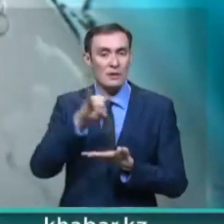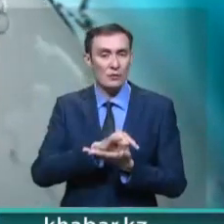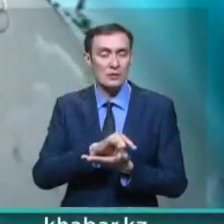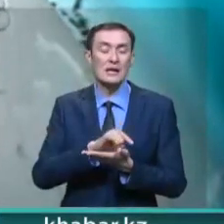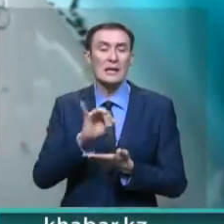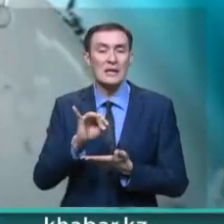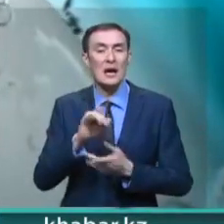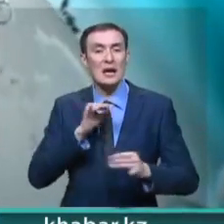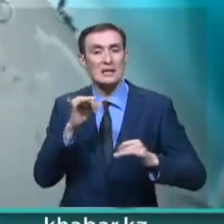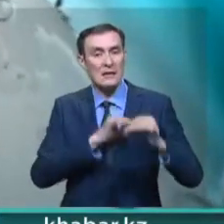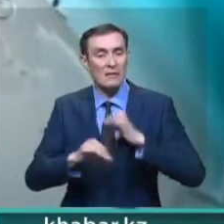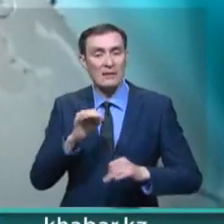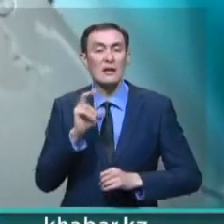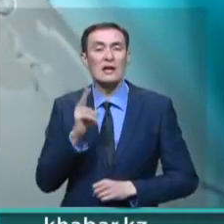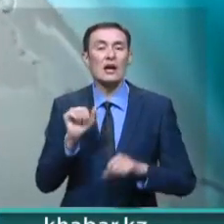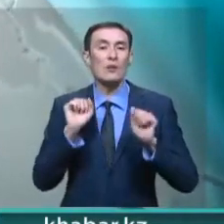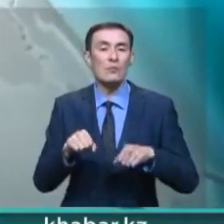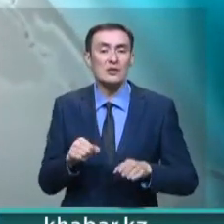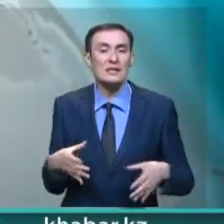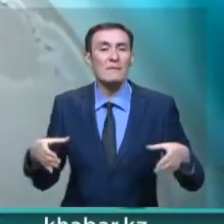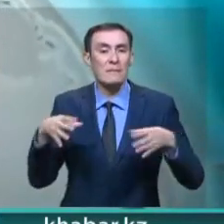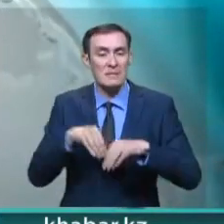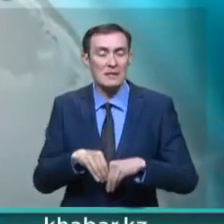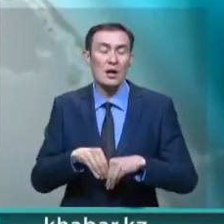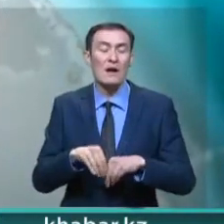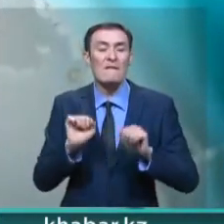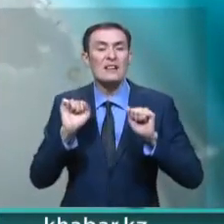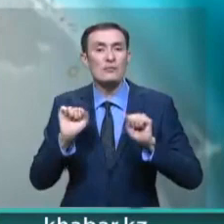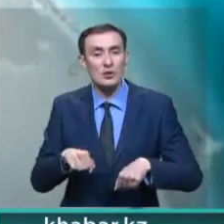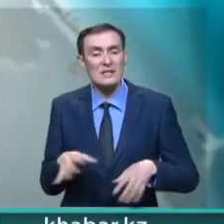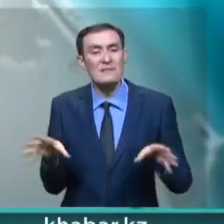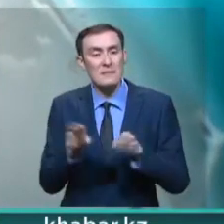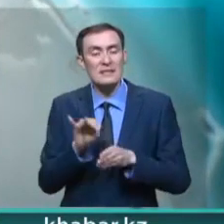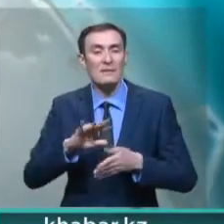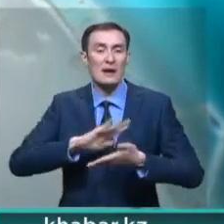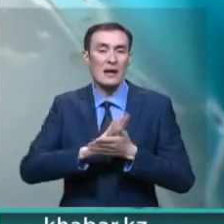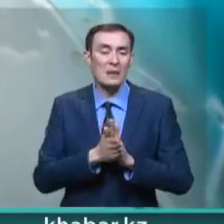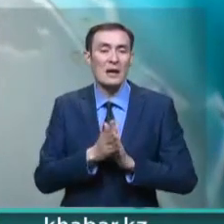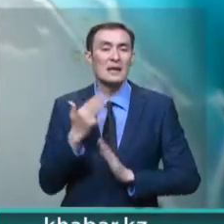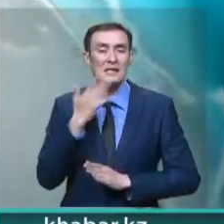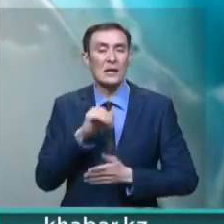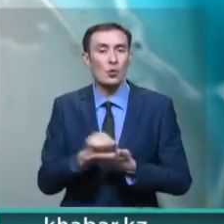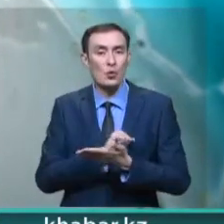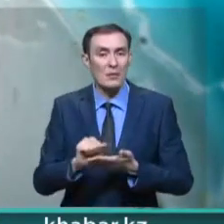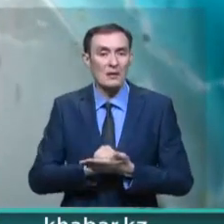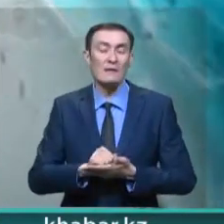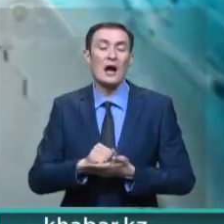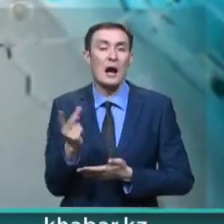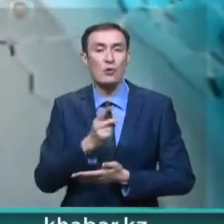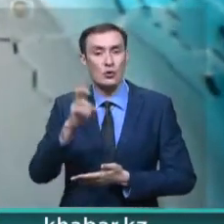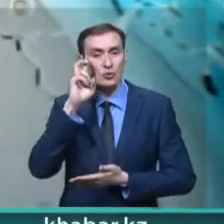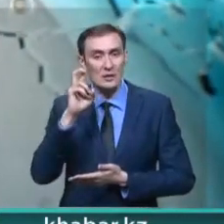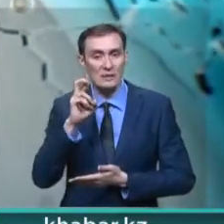авиаперевозки. Поговорили о том, как можно скооперировать общие возможности и в рамках национальных документов двух стран